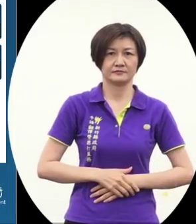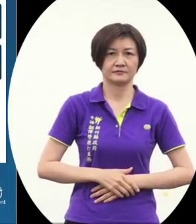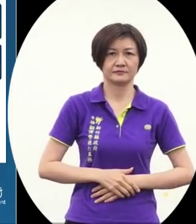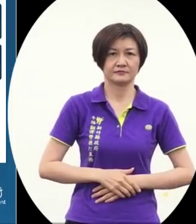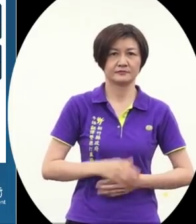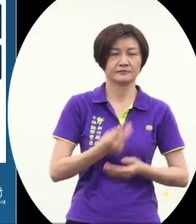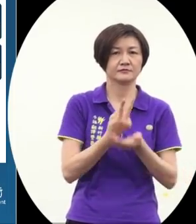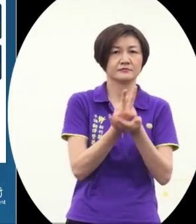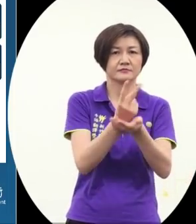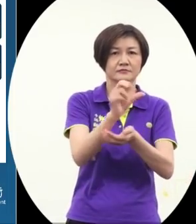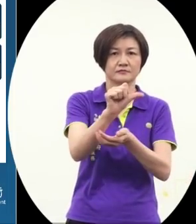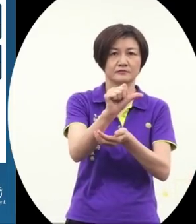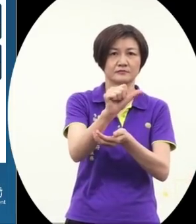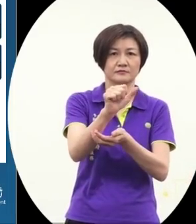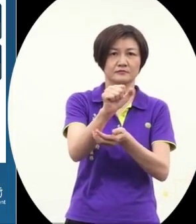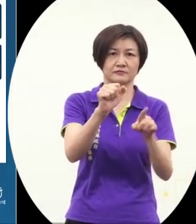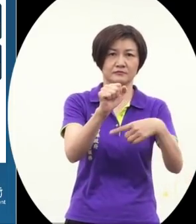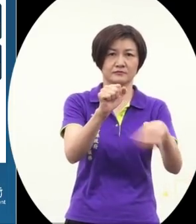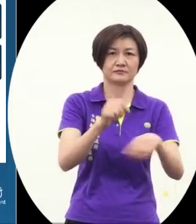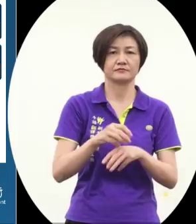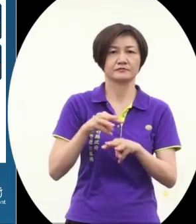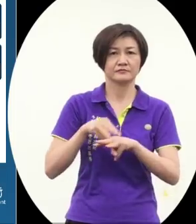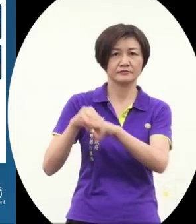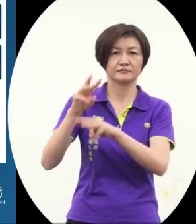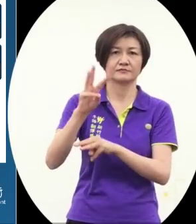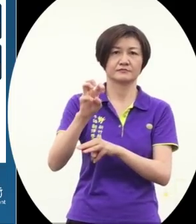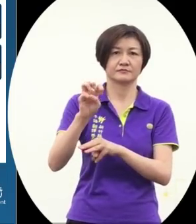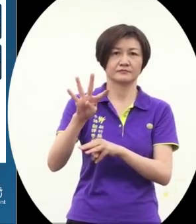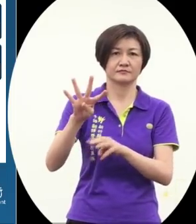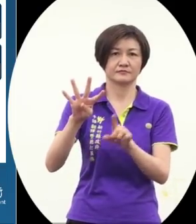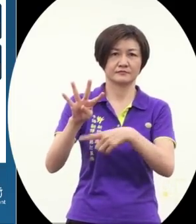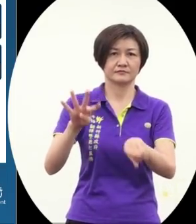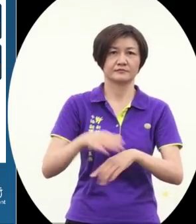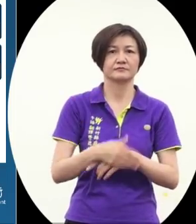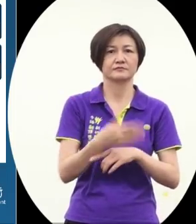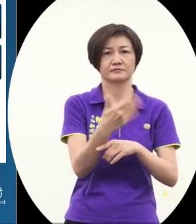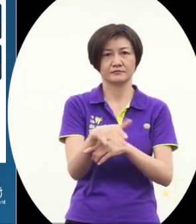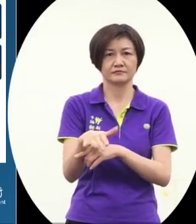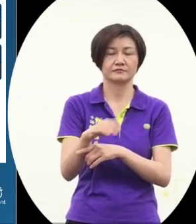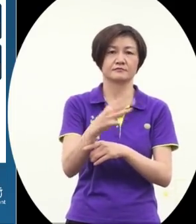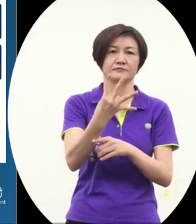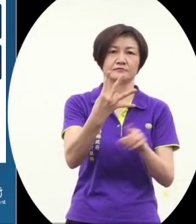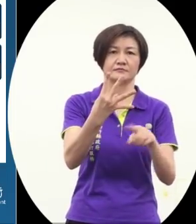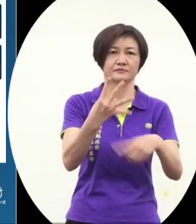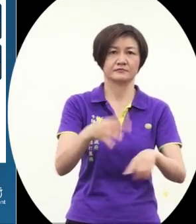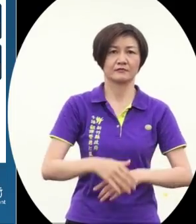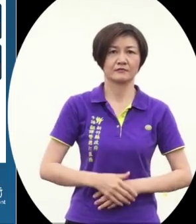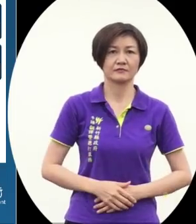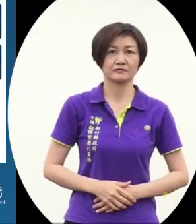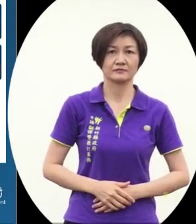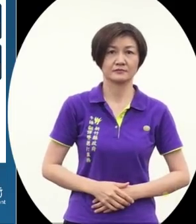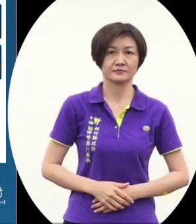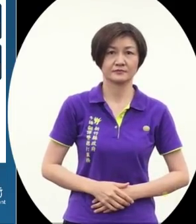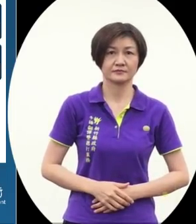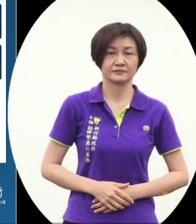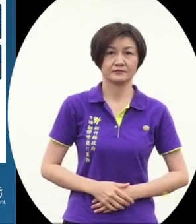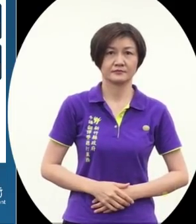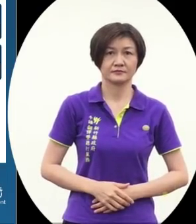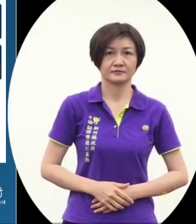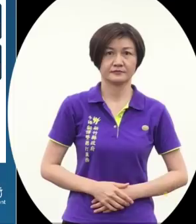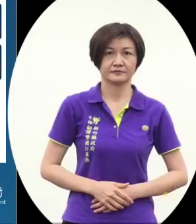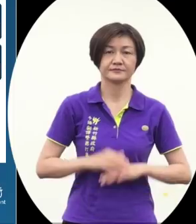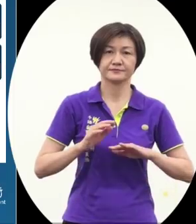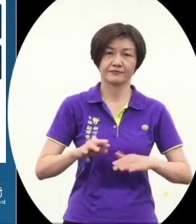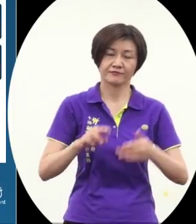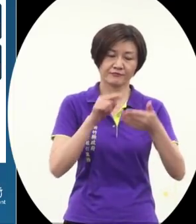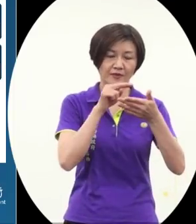人数55，总出院人数34，死亡个案4个。那我们看一看我